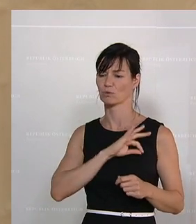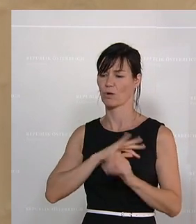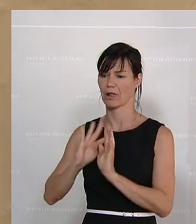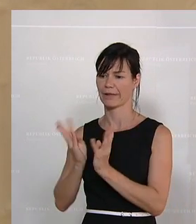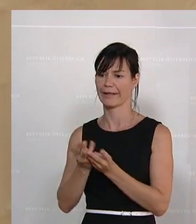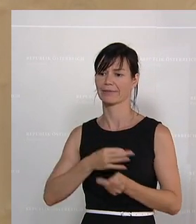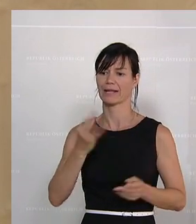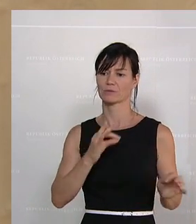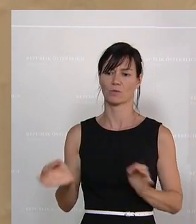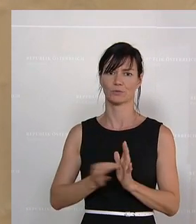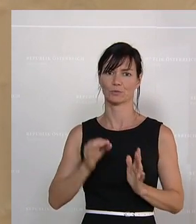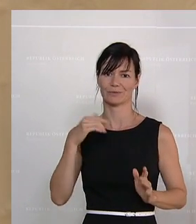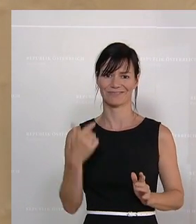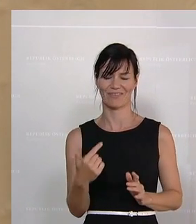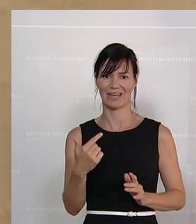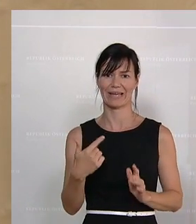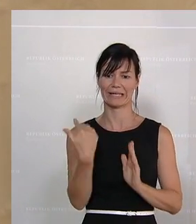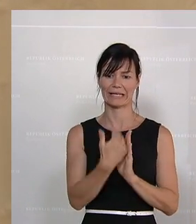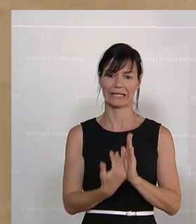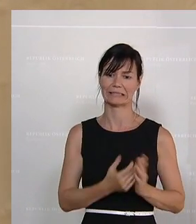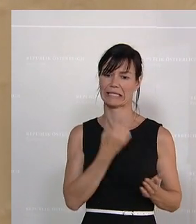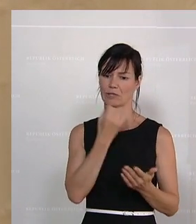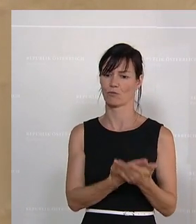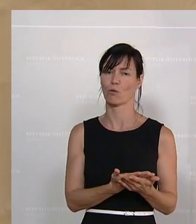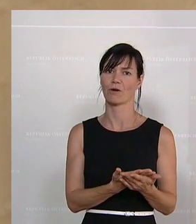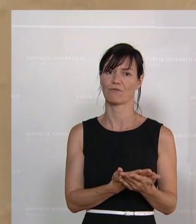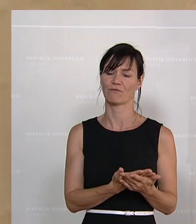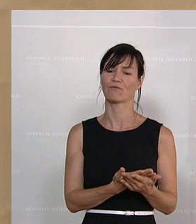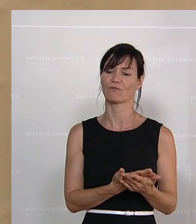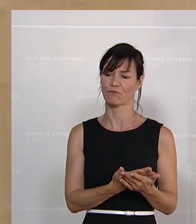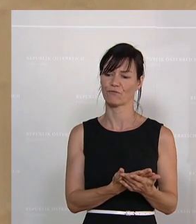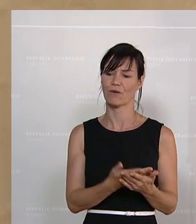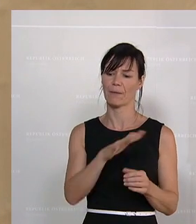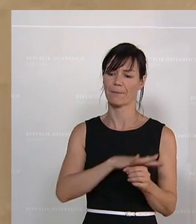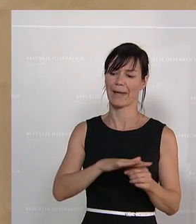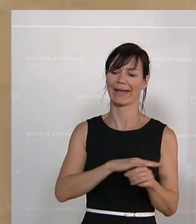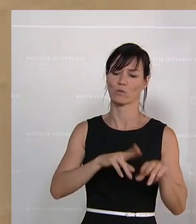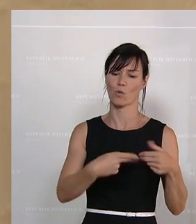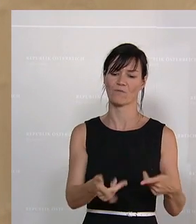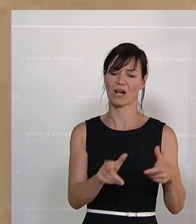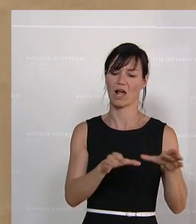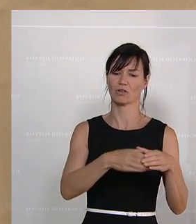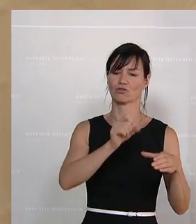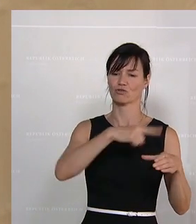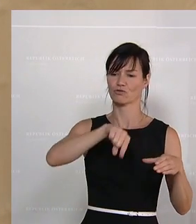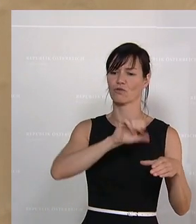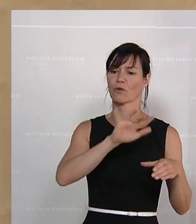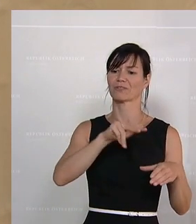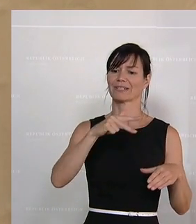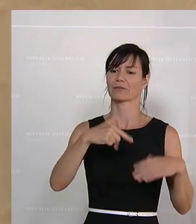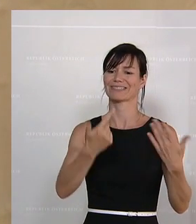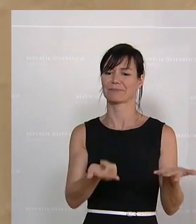tagesordnungspunkt 2 zum gesetzesentwurf im bereich des umweltausschusses 573 dabei lagen